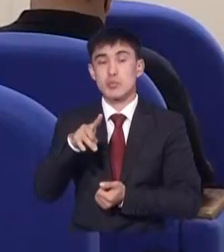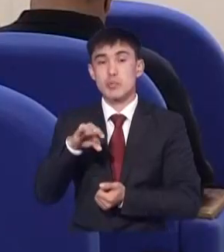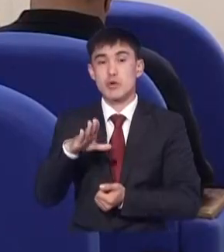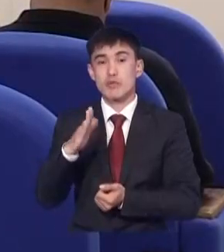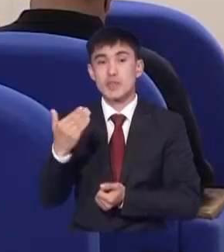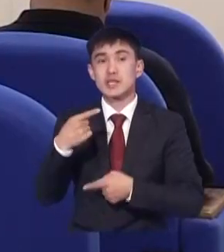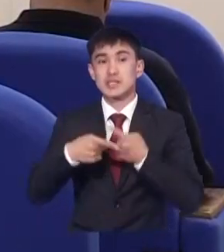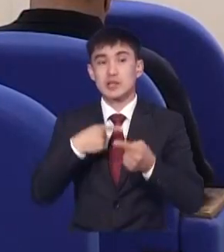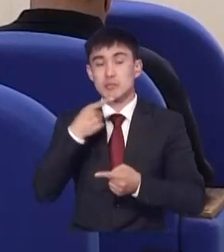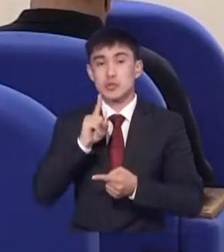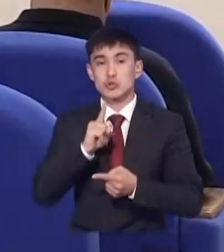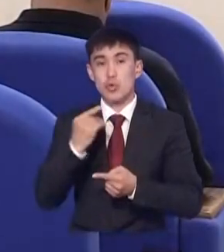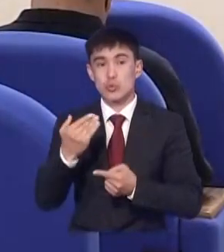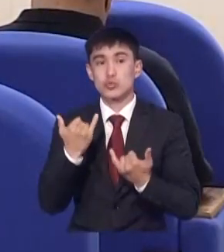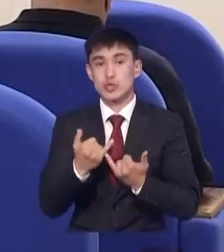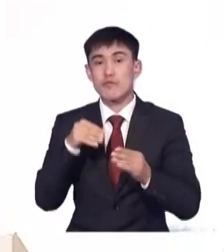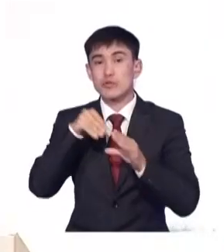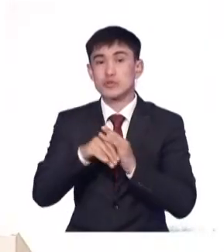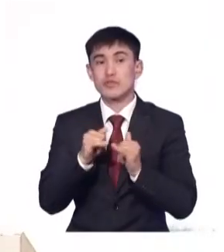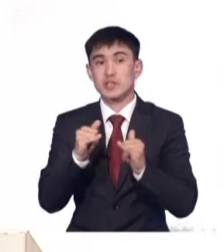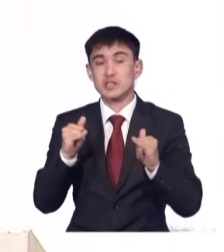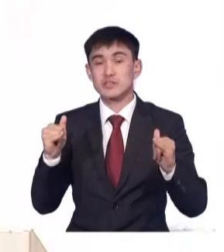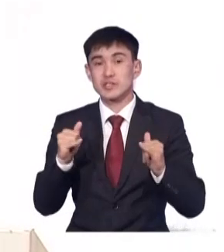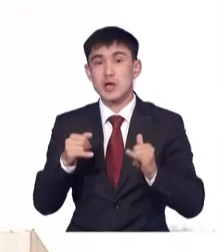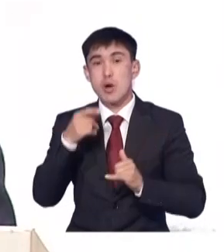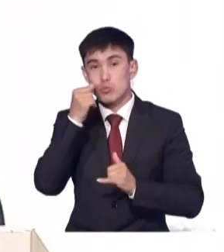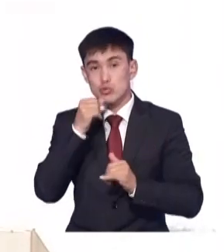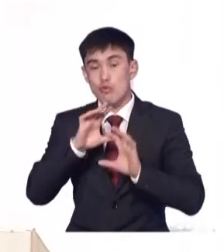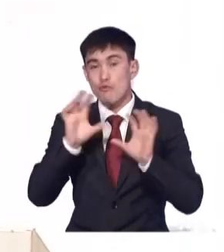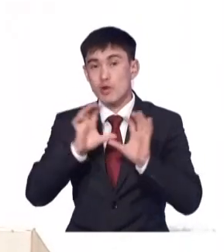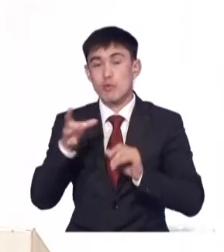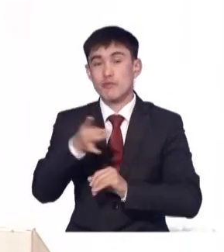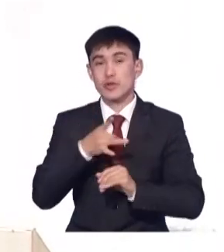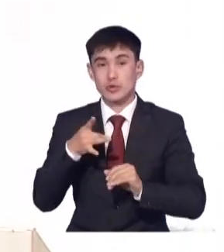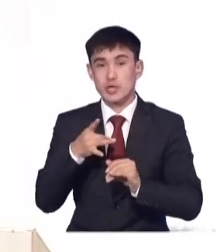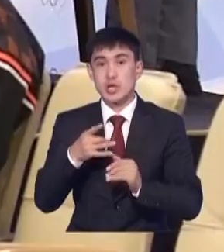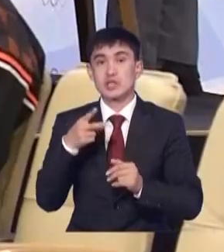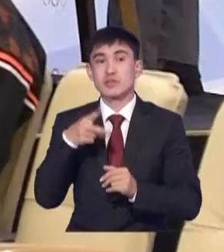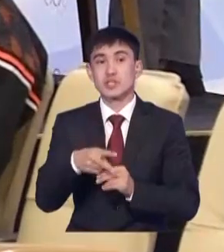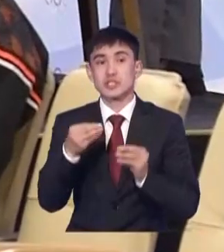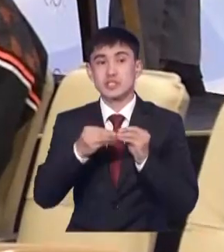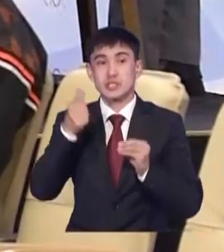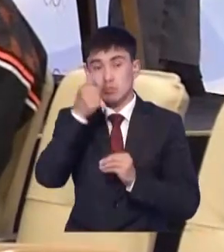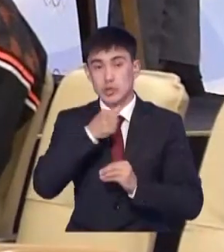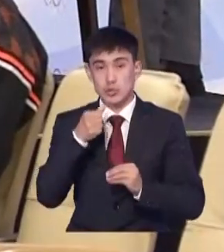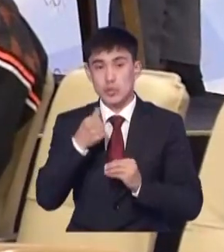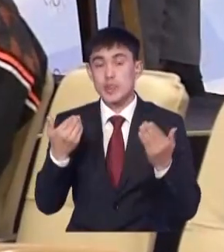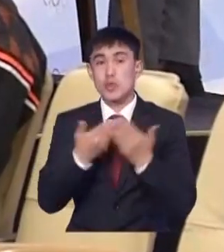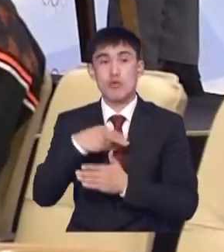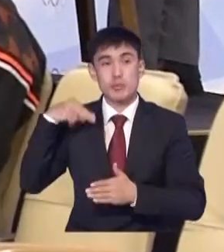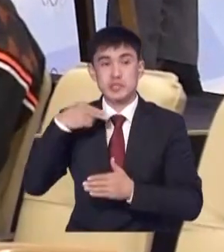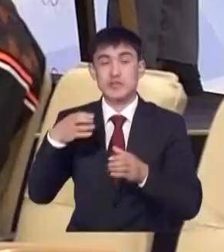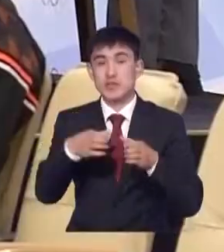Умирбекова. Следует отметить, что он уже внес свой вклад в развитие мужского волейбола в регионе. Еще в 2010 году новый